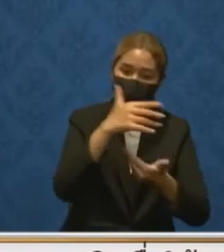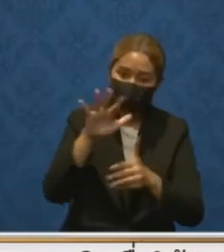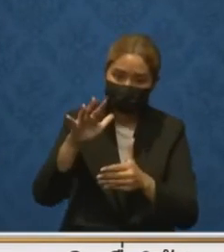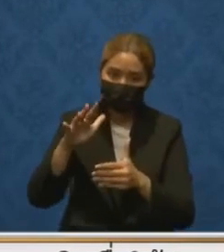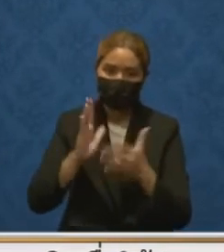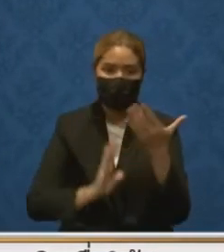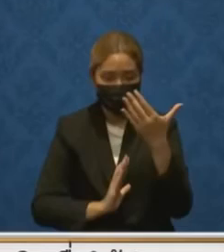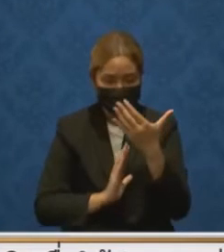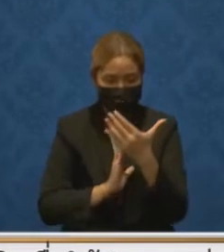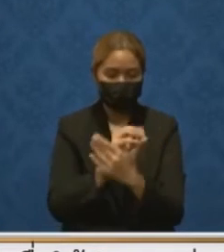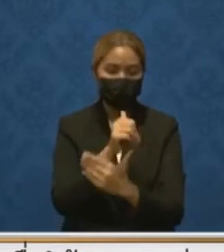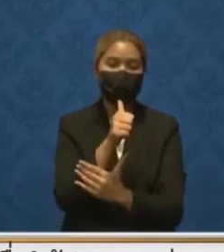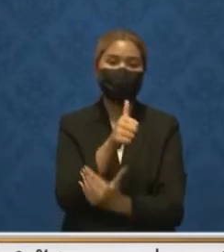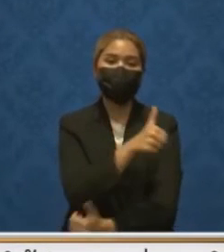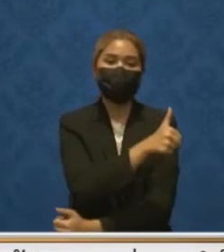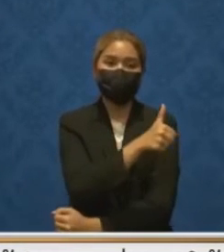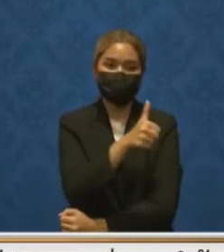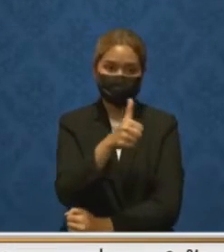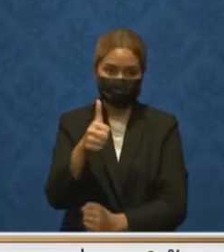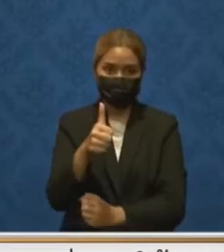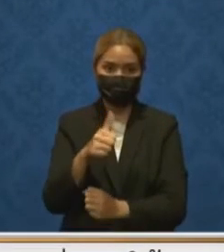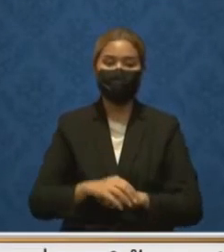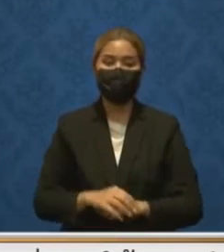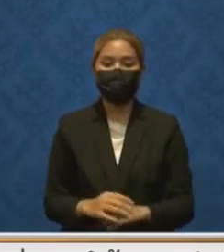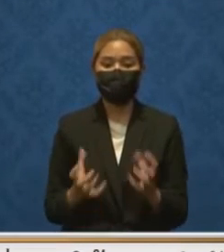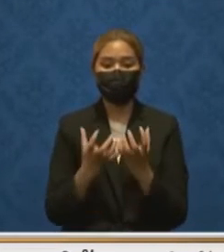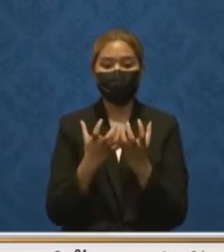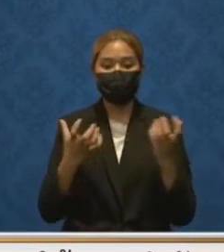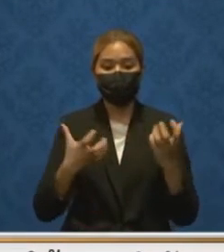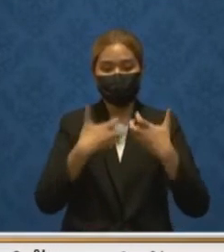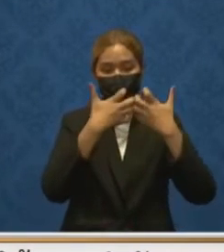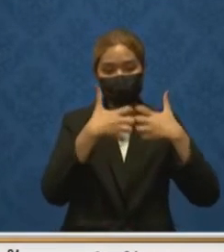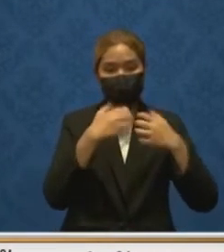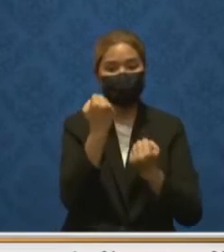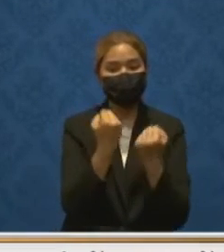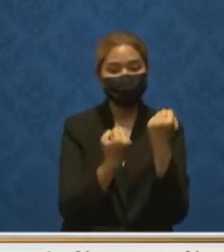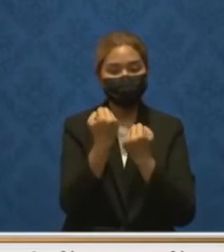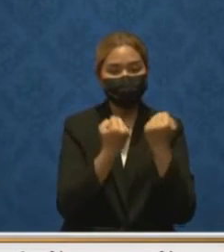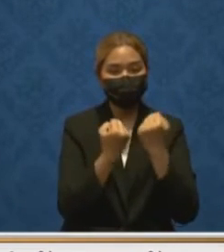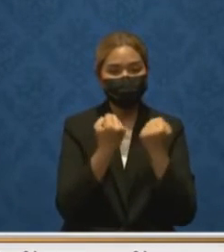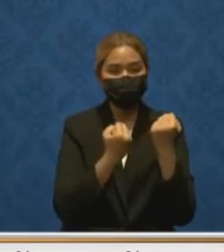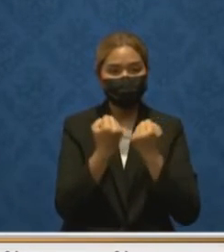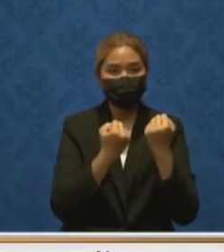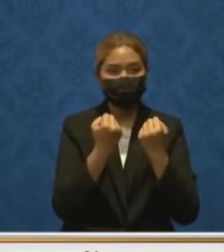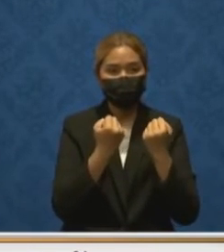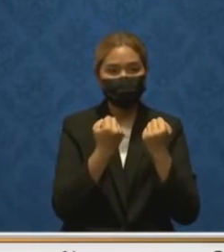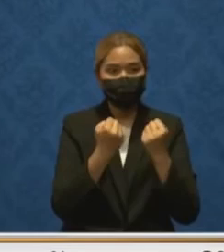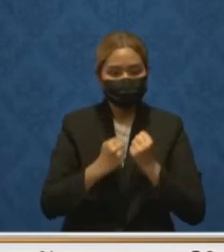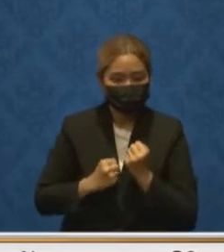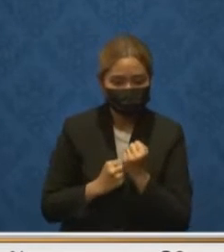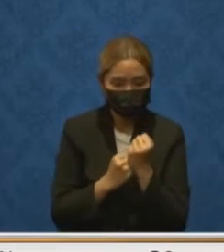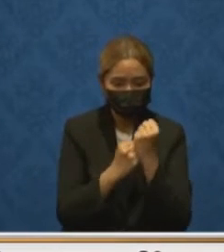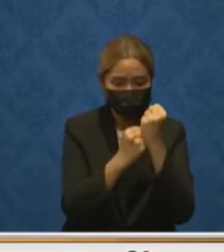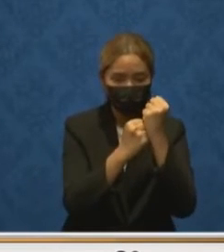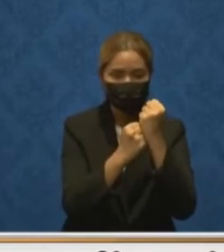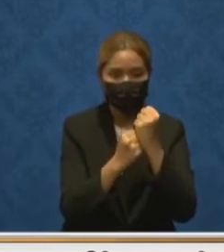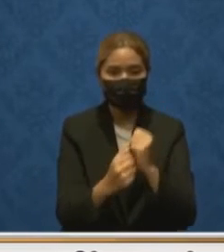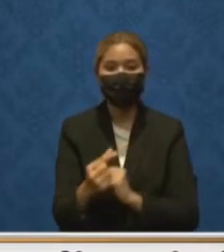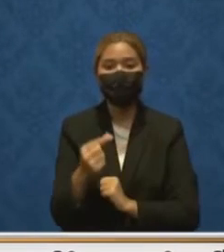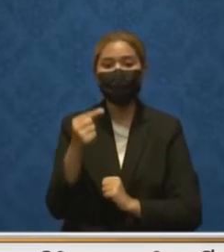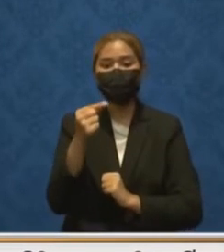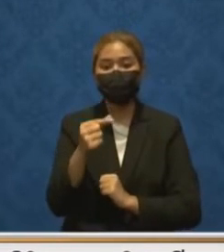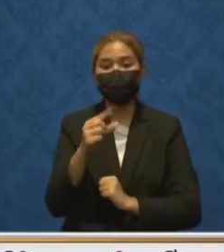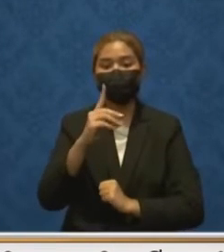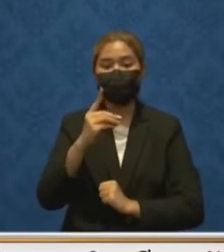่างงดงามและกลายเป็เครื่องยนต์เครื่องสำคัญที่คอยขับเครื่องเศรกิจและ GDP ของประเทศ